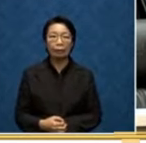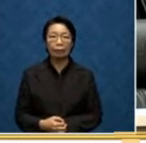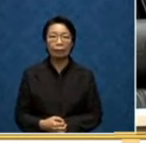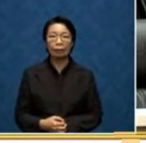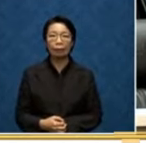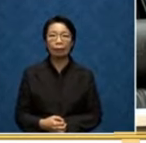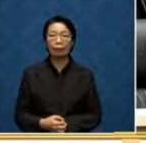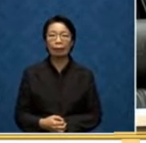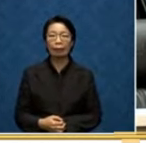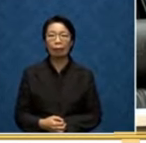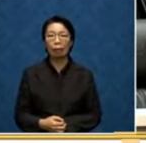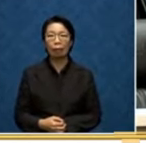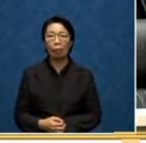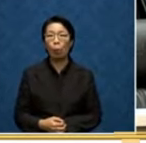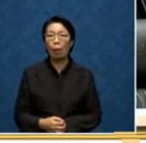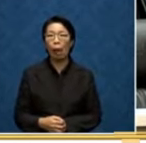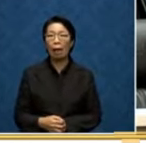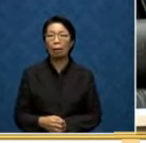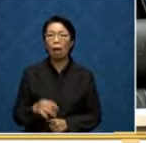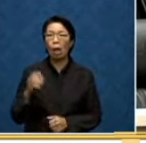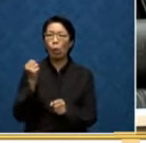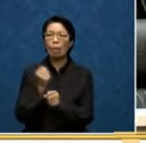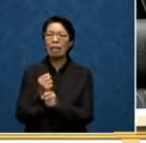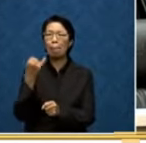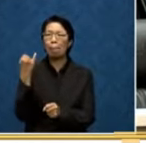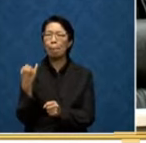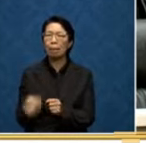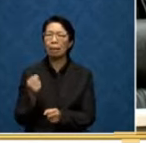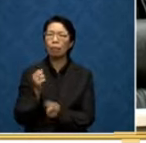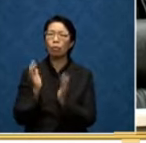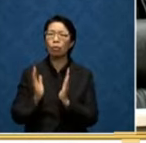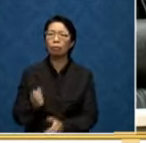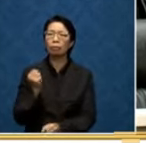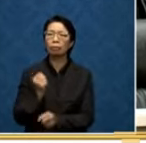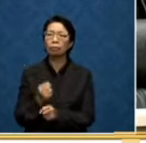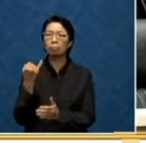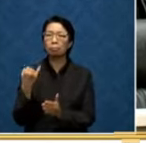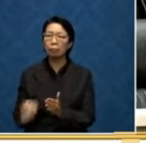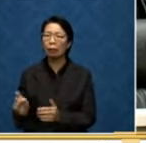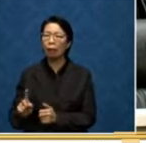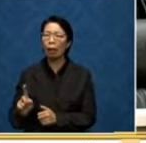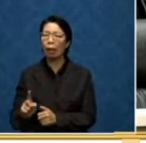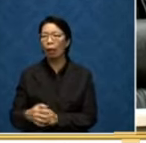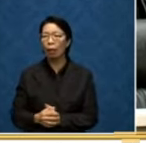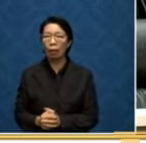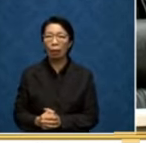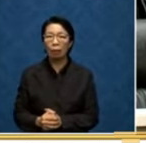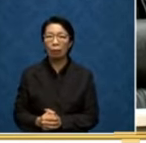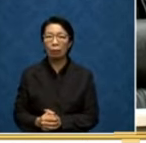ประเภทผู้กระทำผิดแล้วก็ผู้ที่จะมารับผิดชอบนอกจาก